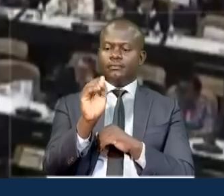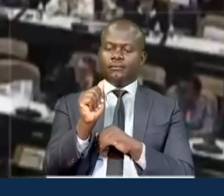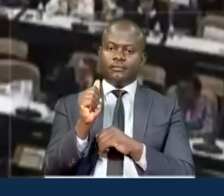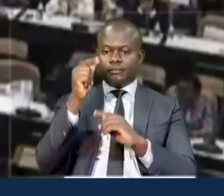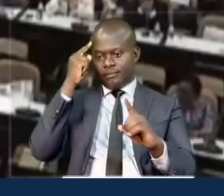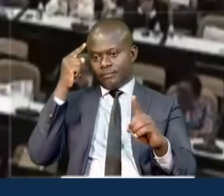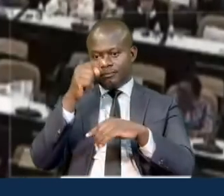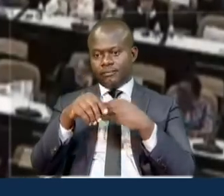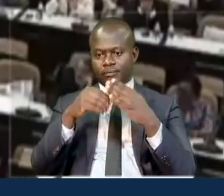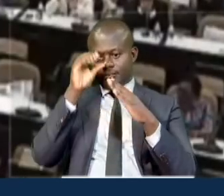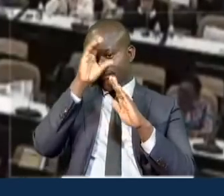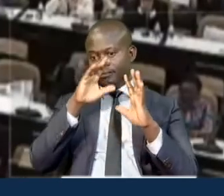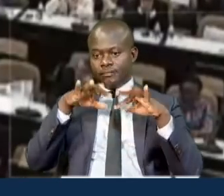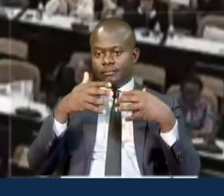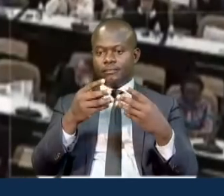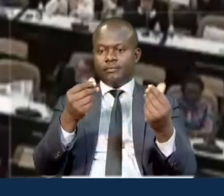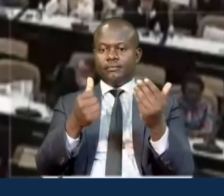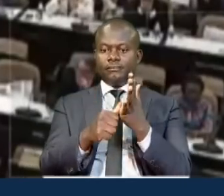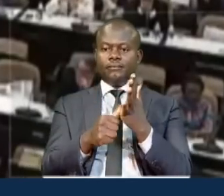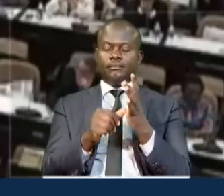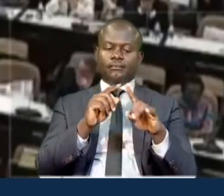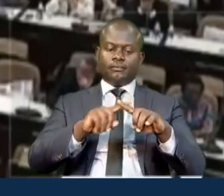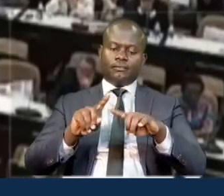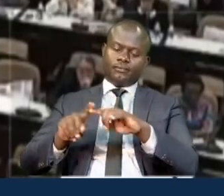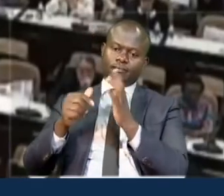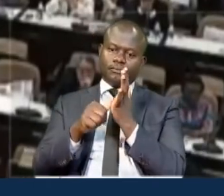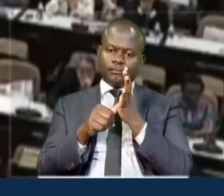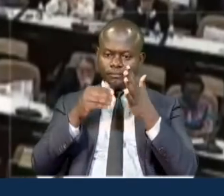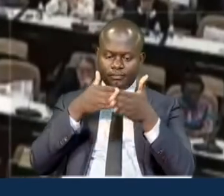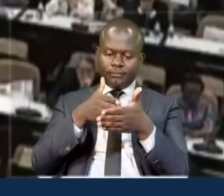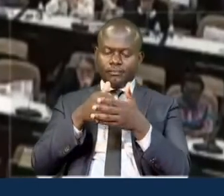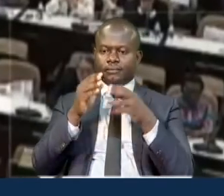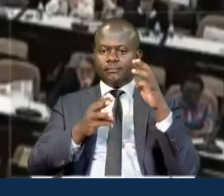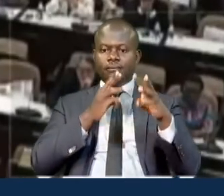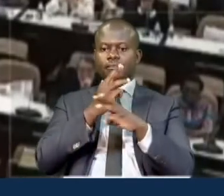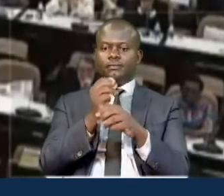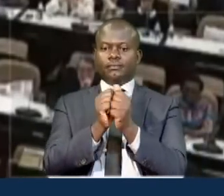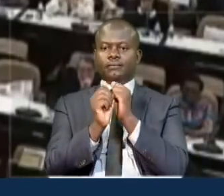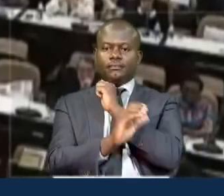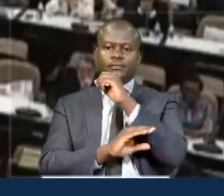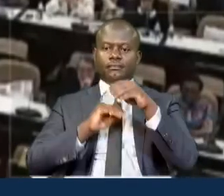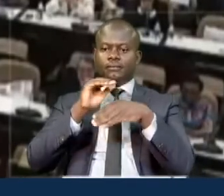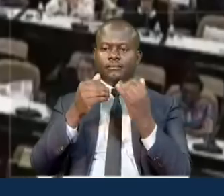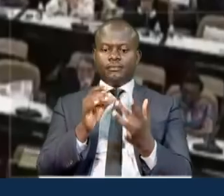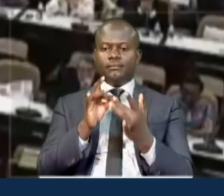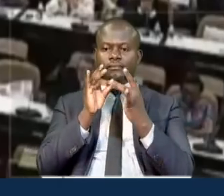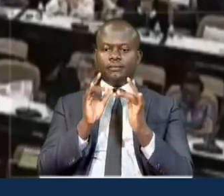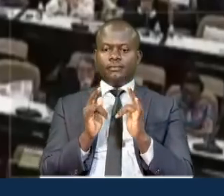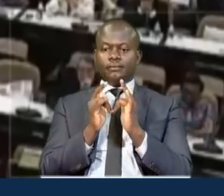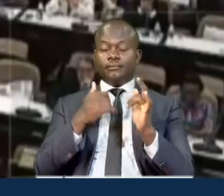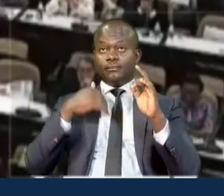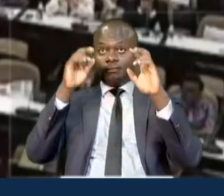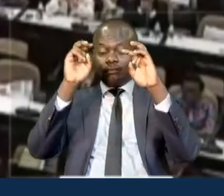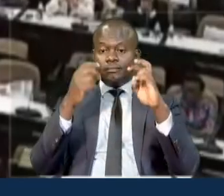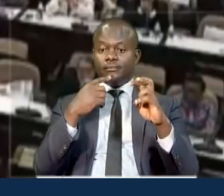ikaba igamije gushakira umuti ibibazo binyuranye byugarije isi n'ibi bihugu by'umwihariko. Ni inama ifite